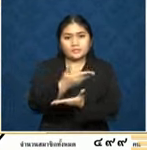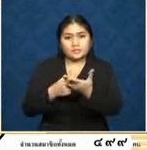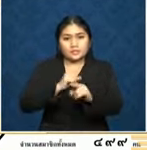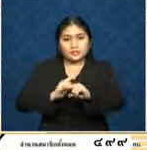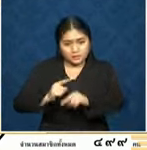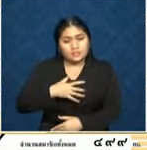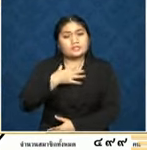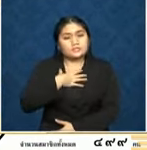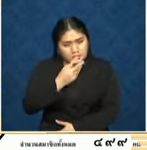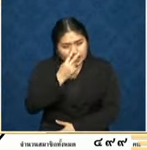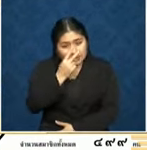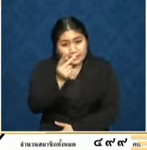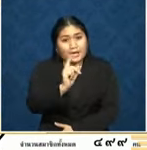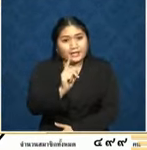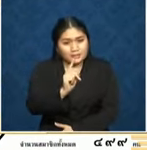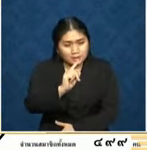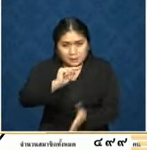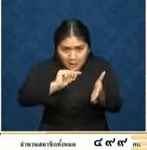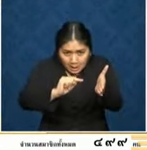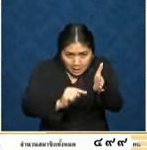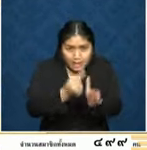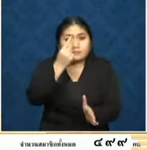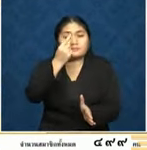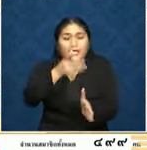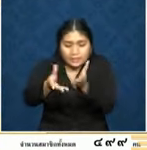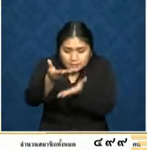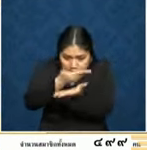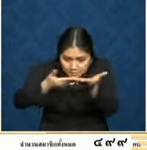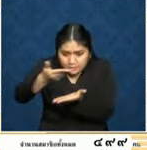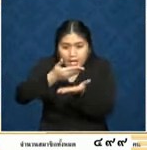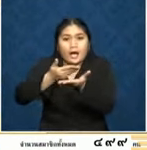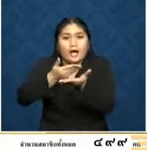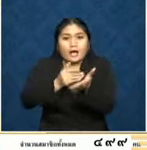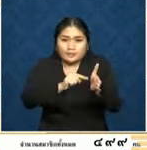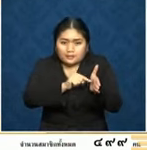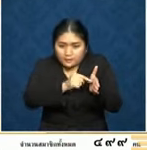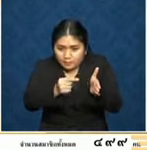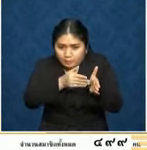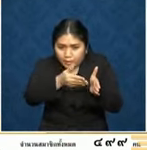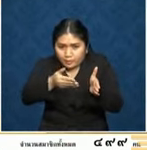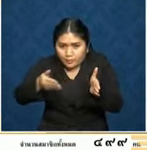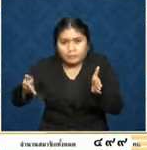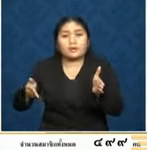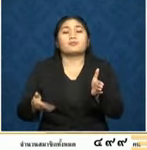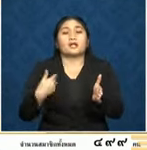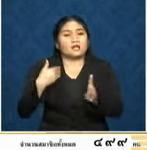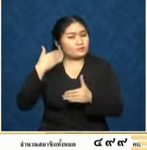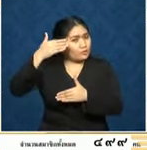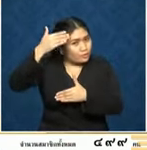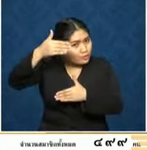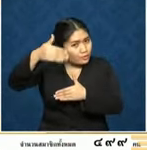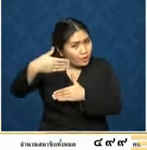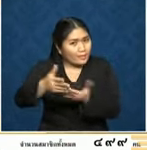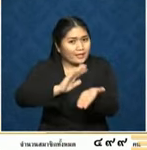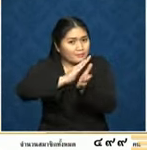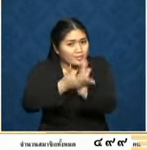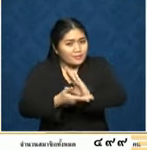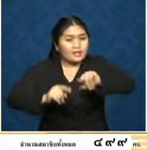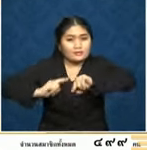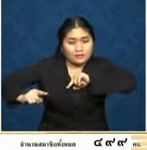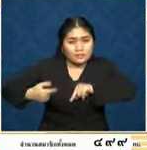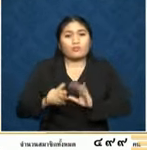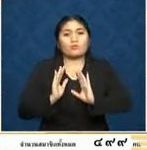ผมอยากเห็นการนับ1ในการศึกษาเรื่องนี้นะครับเพื่อจะเห็นการนับ2ในการพัฒนาเพื่อหวังว่าจะเห็นการนับ3ในการเปลี่ยนแปลงนะครับเพ